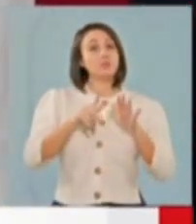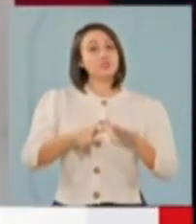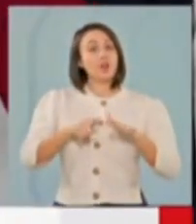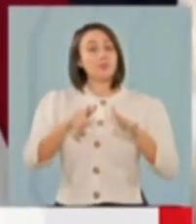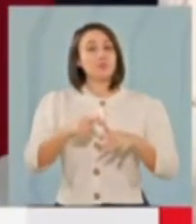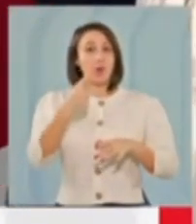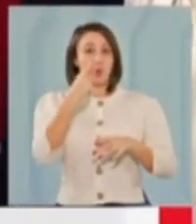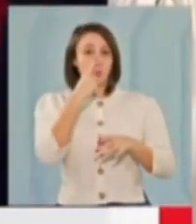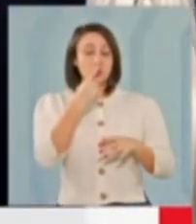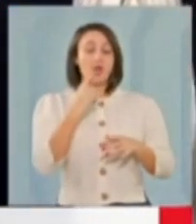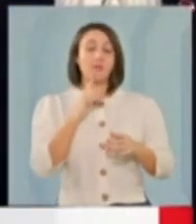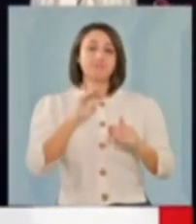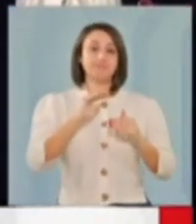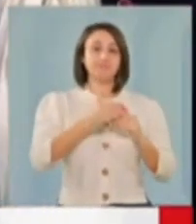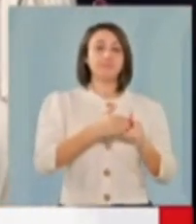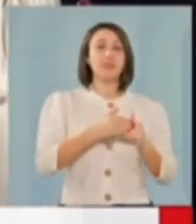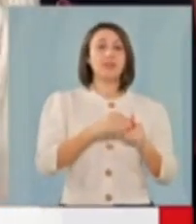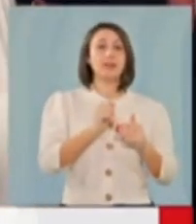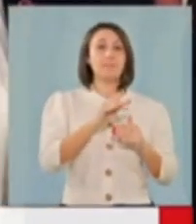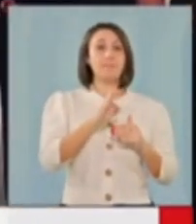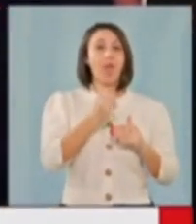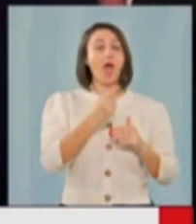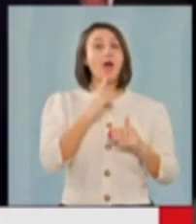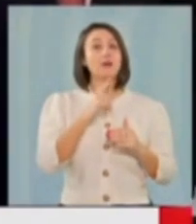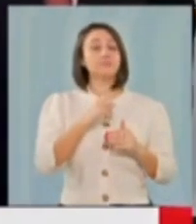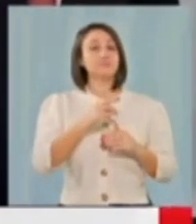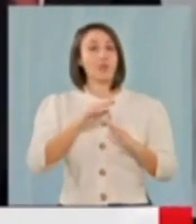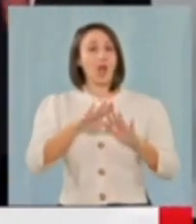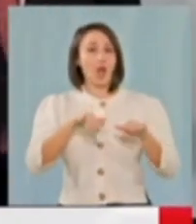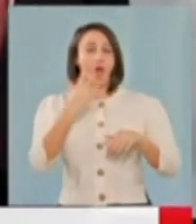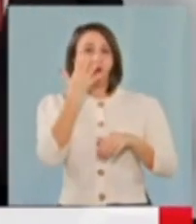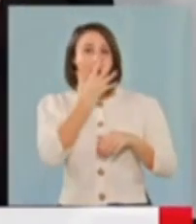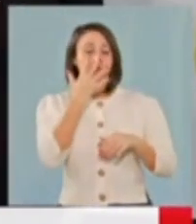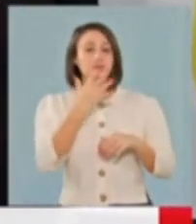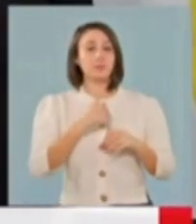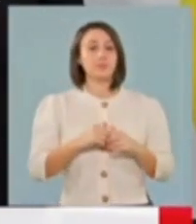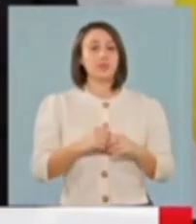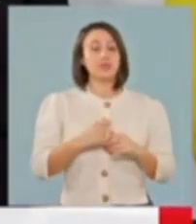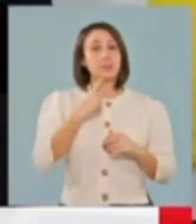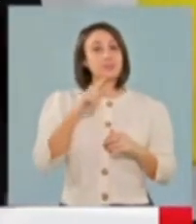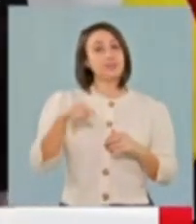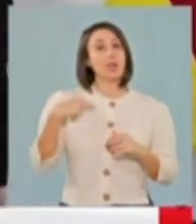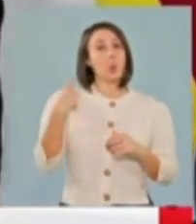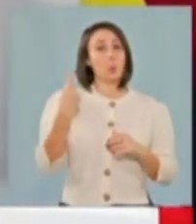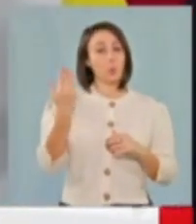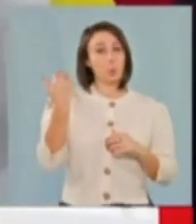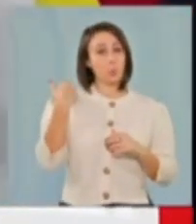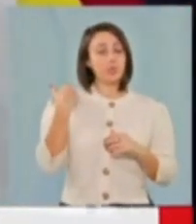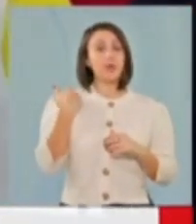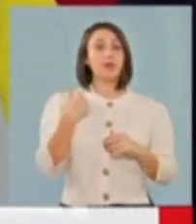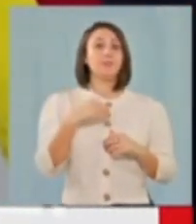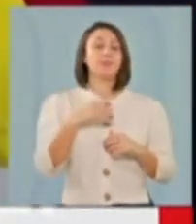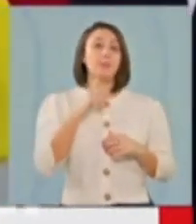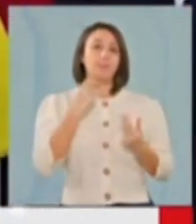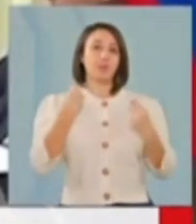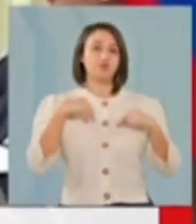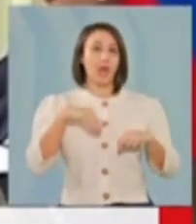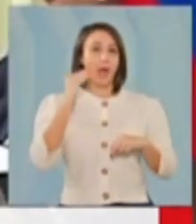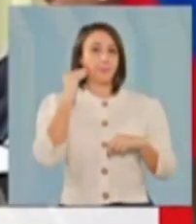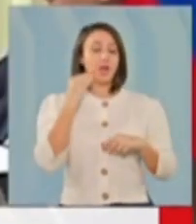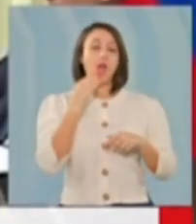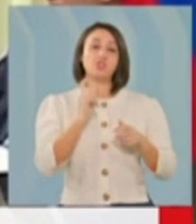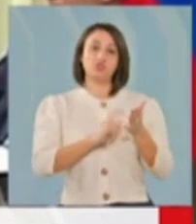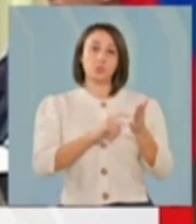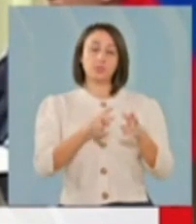Rusia a anexat peninsula Crimeea din Marea Neagră de la Ucraina săptămâna trecută Joe biden ia cerut lui Vladimir Putin